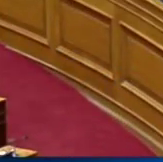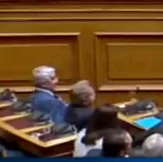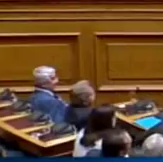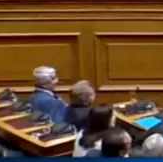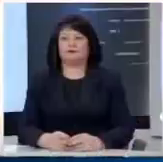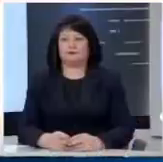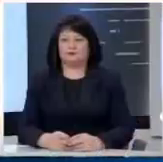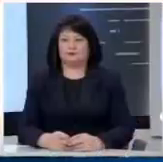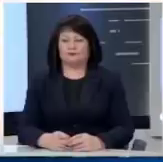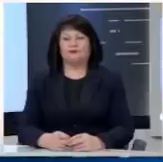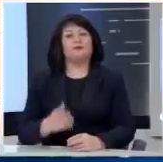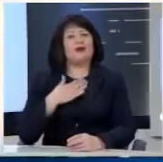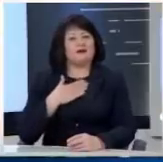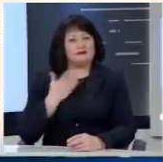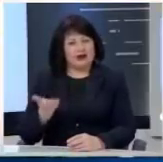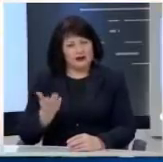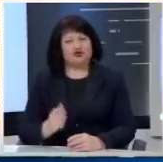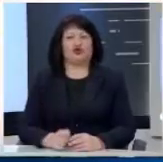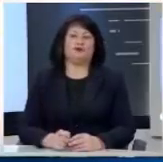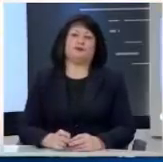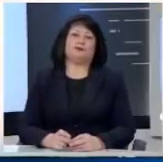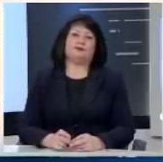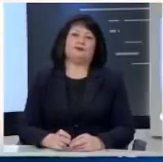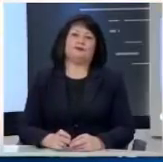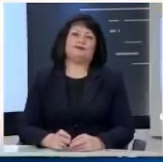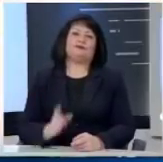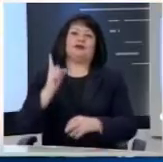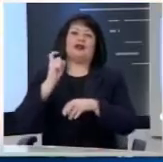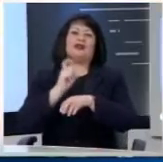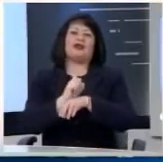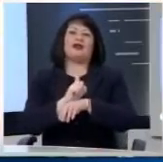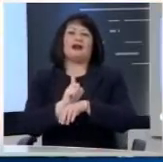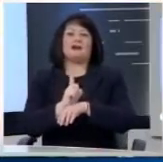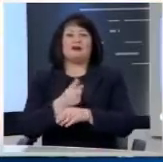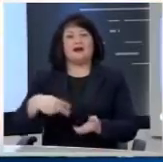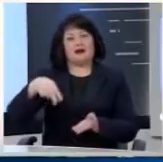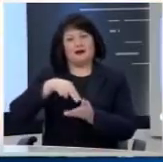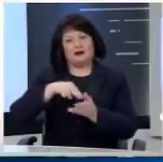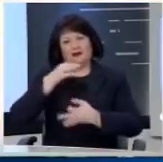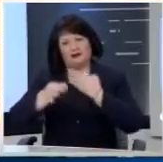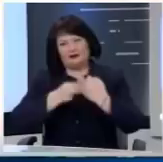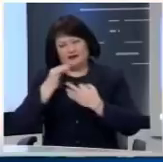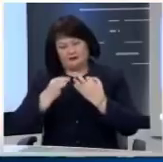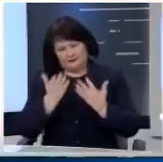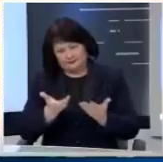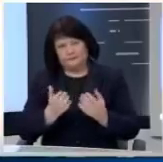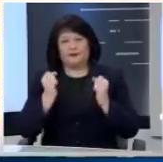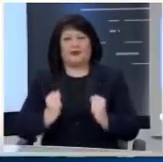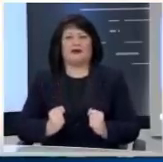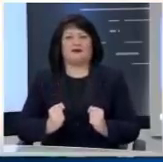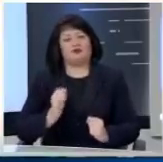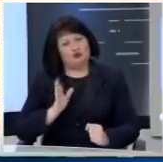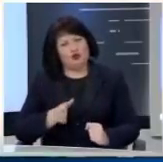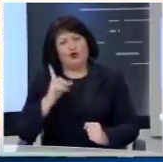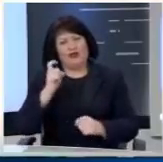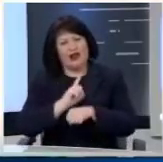Ευχαριστώ κύριε Πρόεδρε. Εφόσον είναι 10 λεπτά θα μιλήσω από το βήμα και έχουμε αυτή τη δυνατότητα.